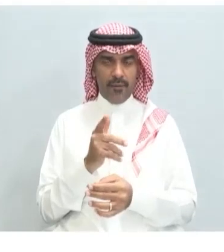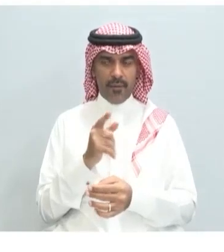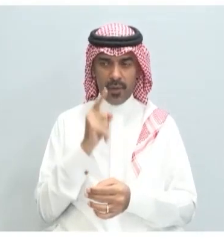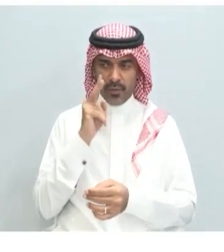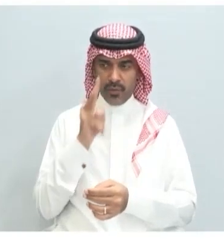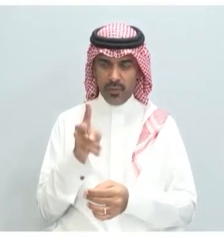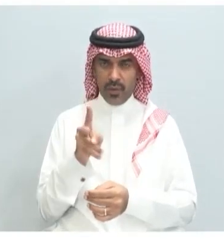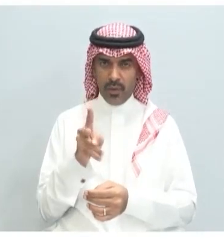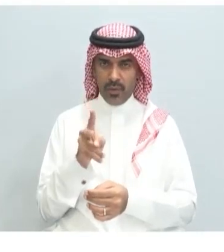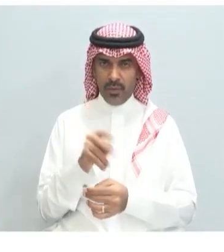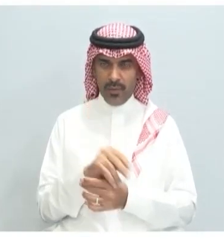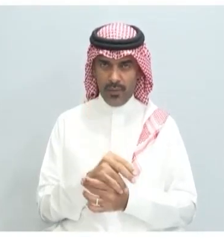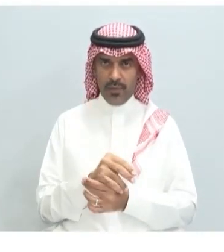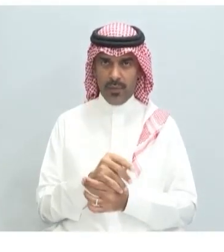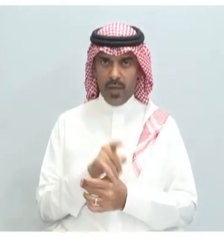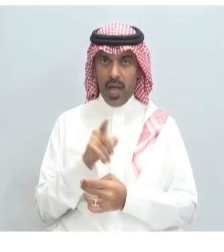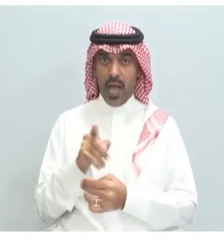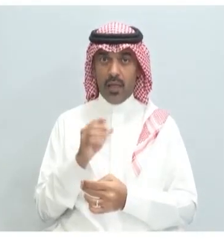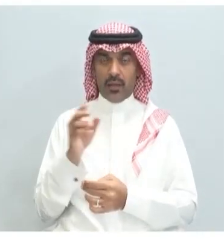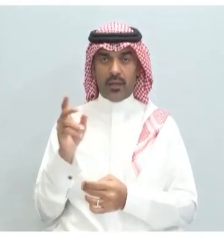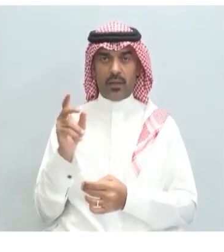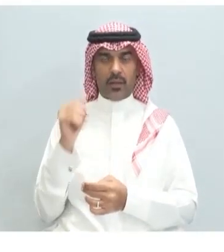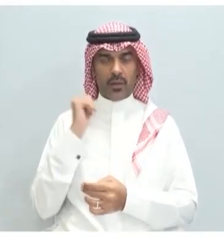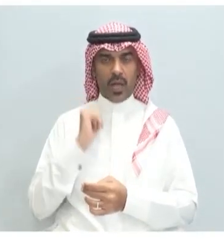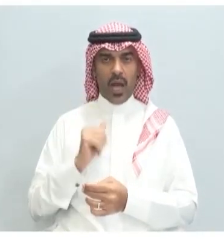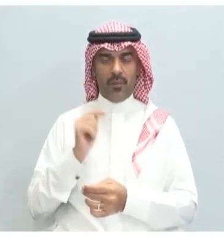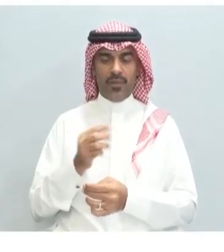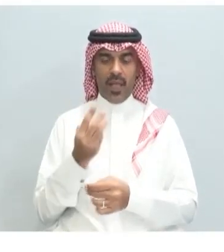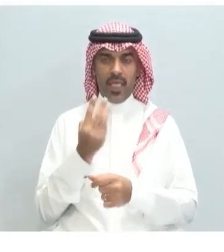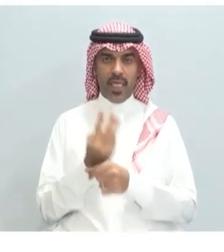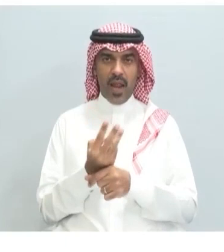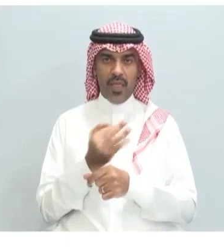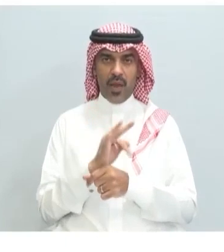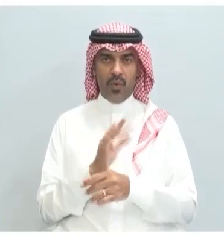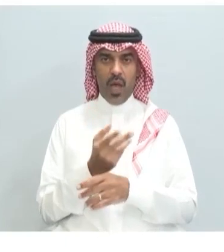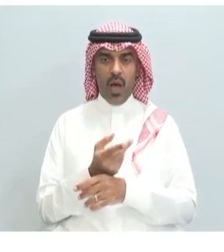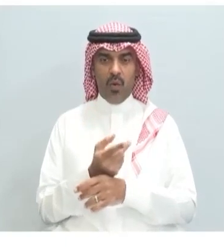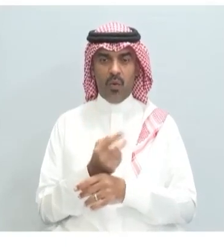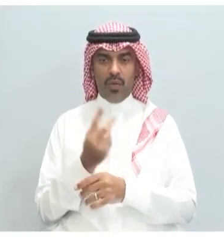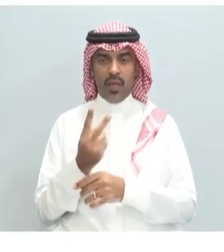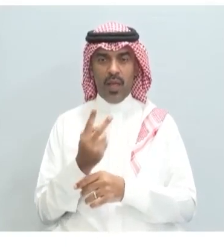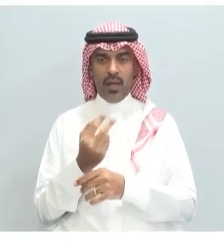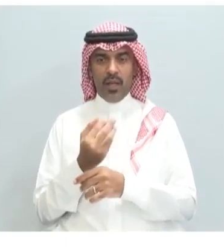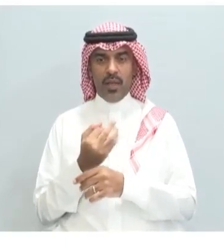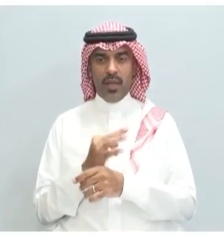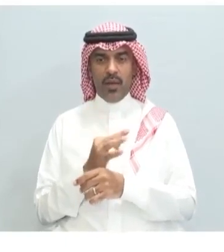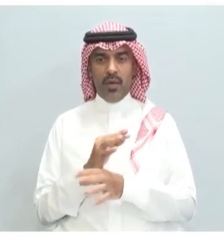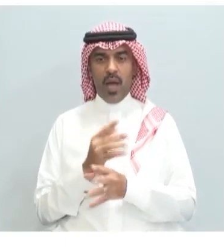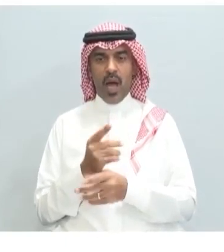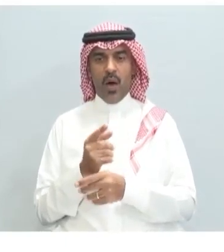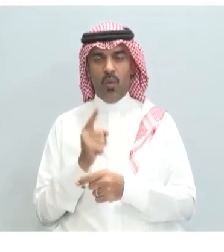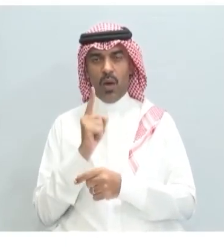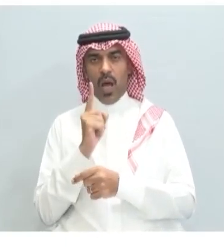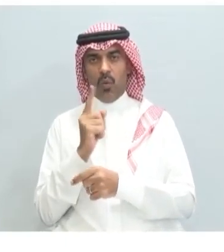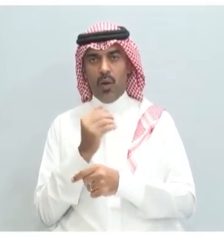الحادثه اللي هي ان يكون الطالب في الصف الثاني ثانوي او الثالث ثانوي والحادثه اللي يكون فيها الطالب في الصف الثالث